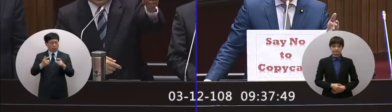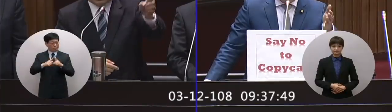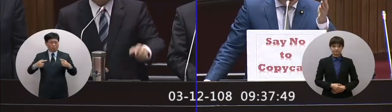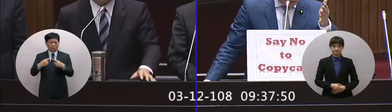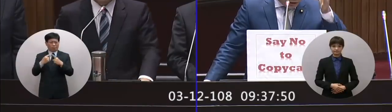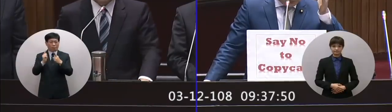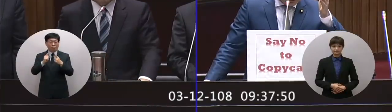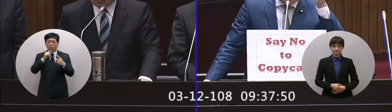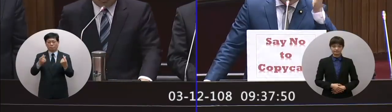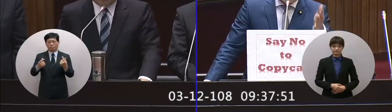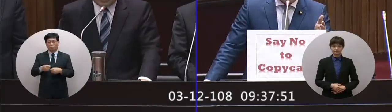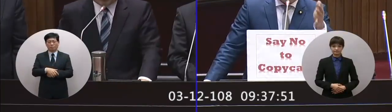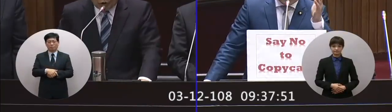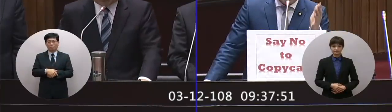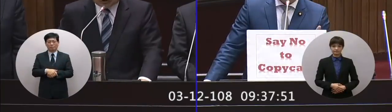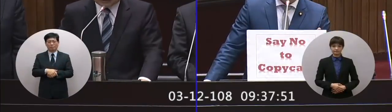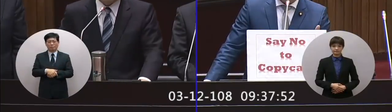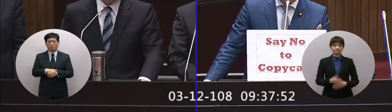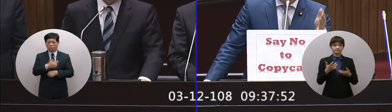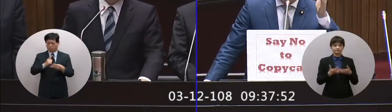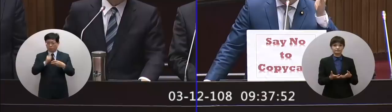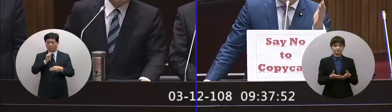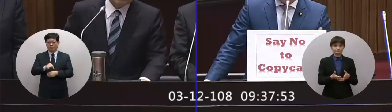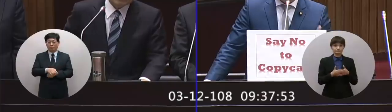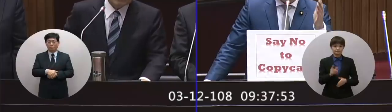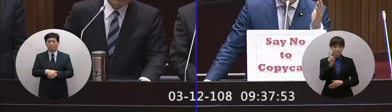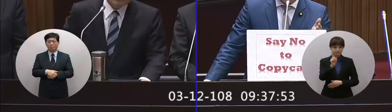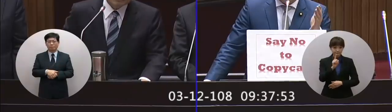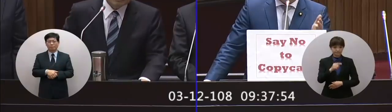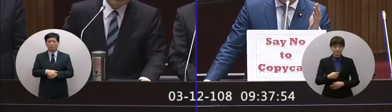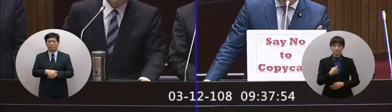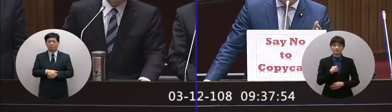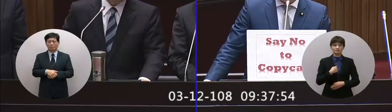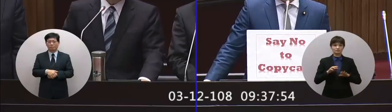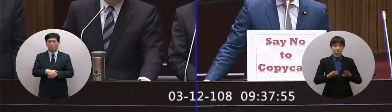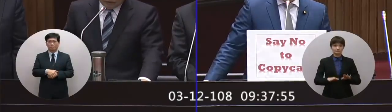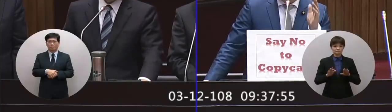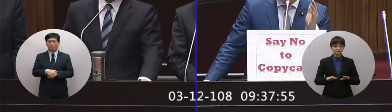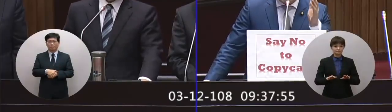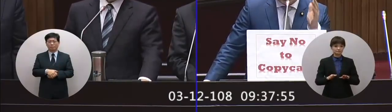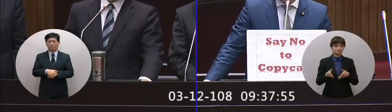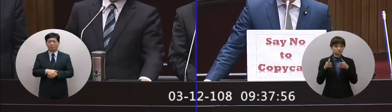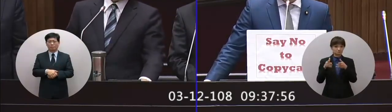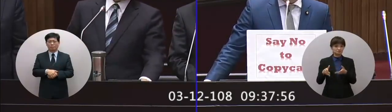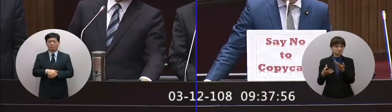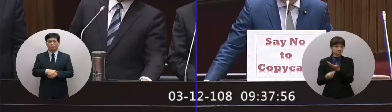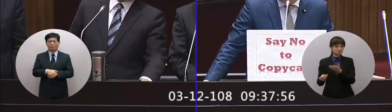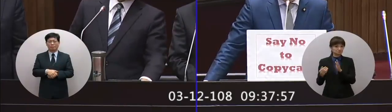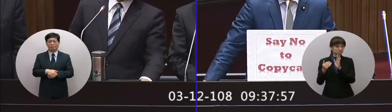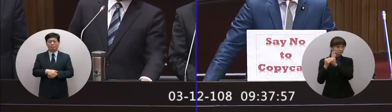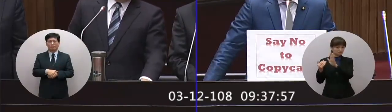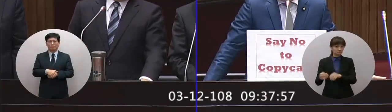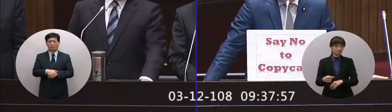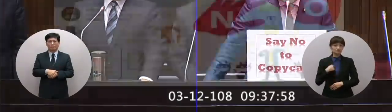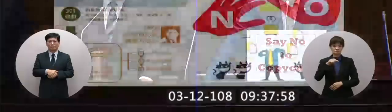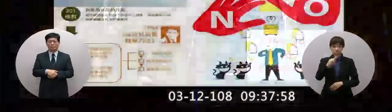的争执，也都是中国比较不重视、这个、 最重要是我们要 say no to copycat， 因为在下一个阶段中